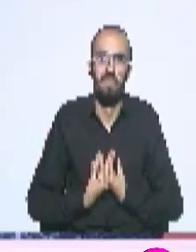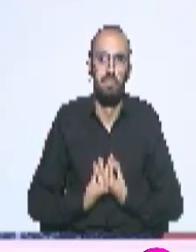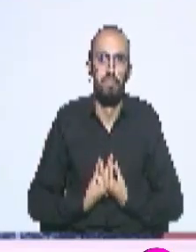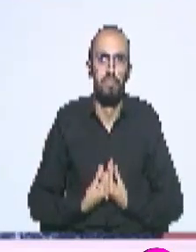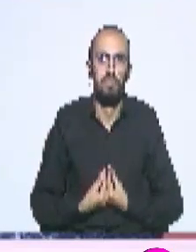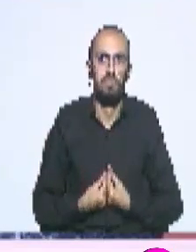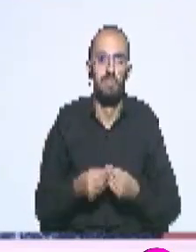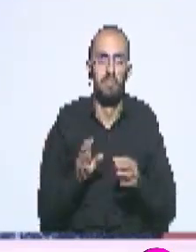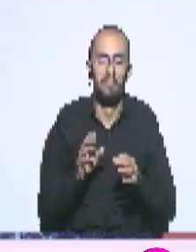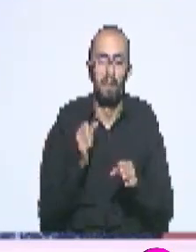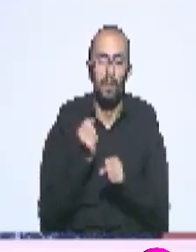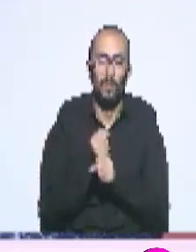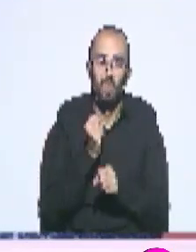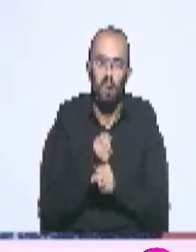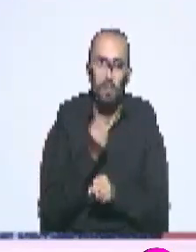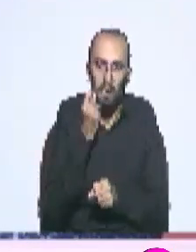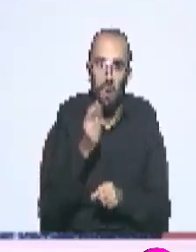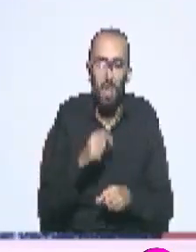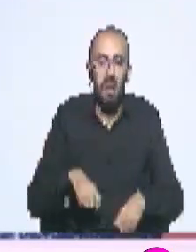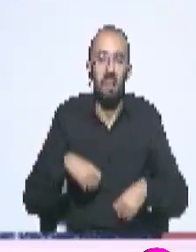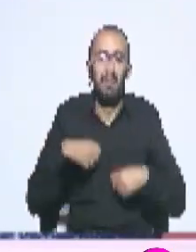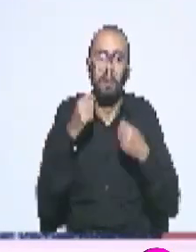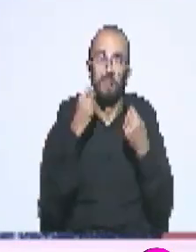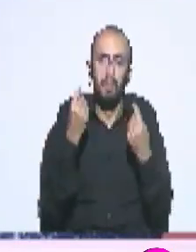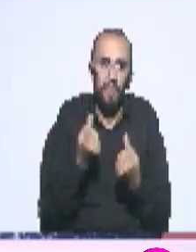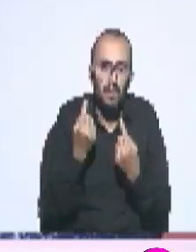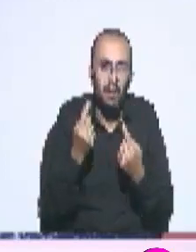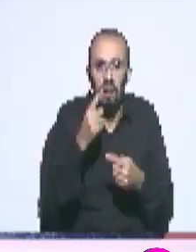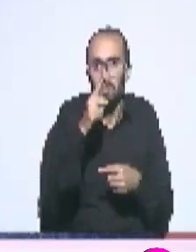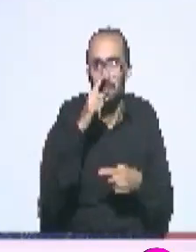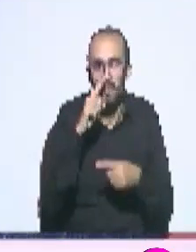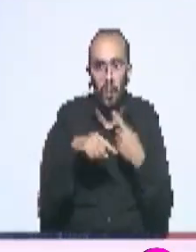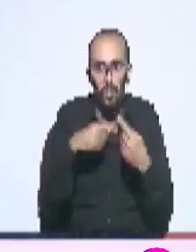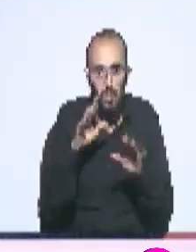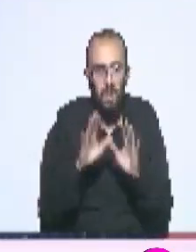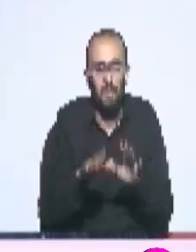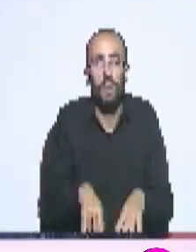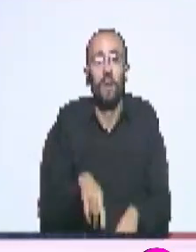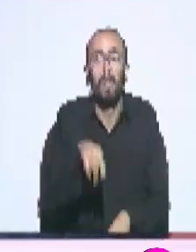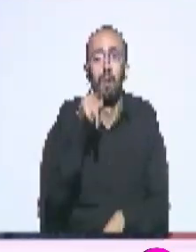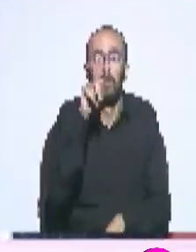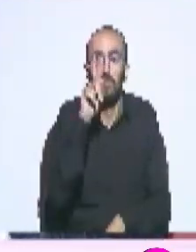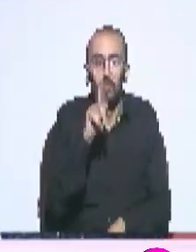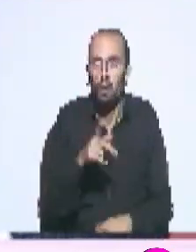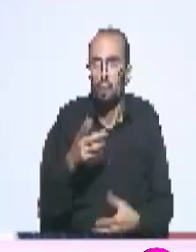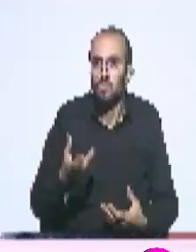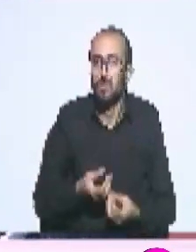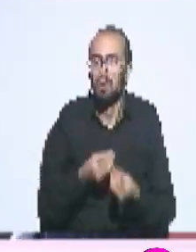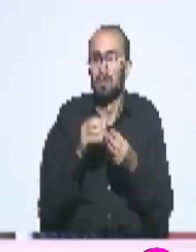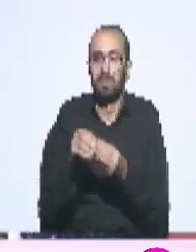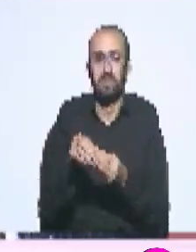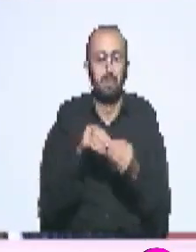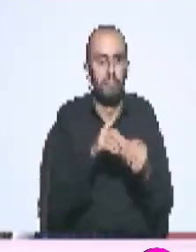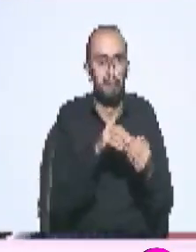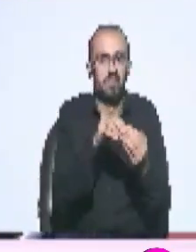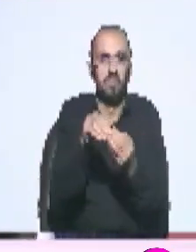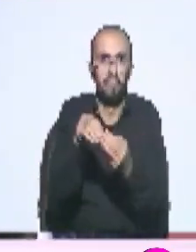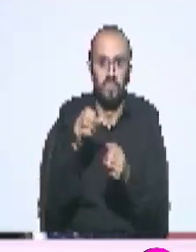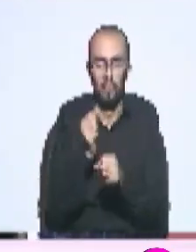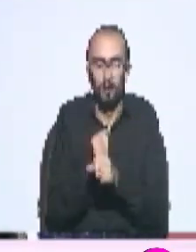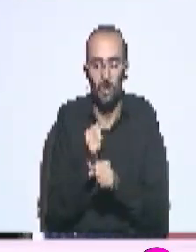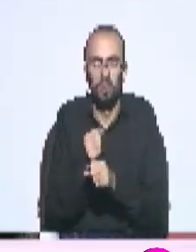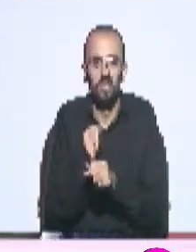بيسموه الورك از يوجوال او اللايف از يوجوال زي ما انا معتاد واخلي اليوم هو اللي يشيلني وينقل ني من مرحله الشغل